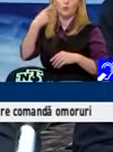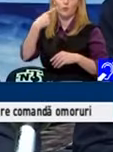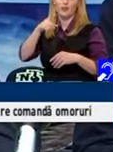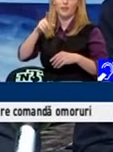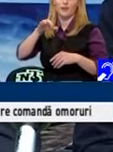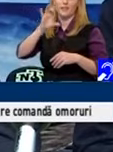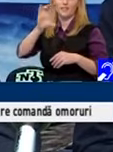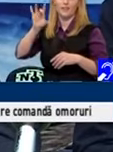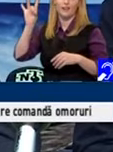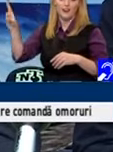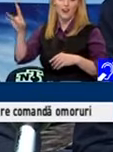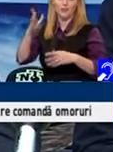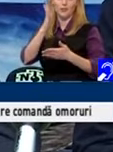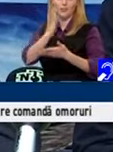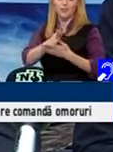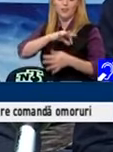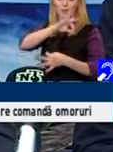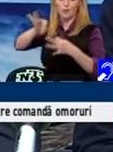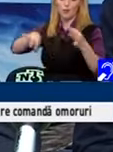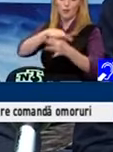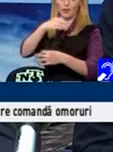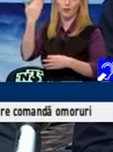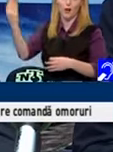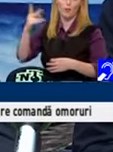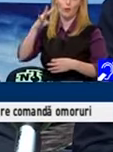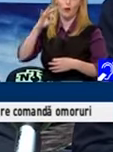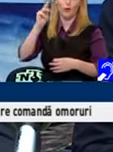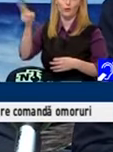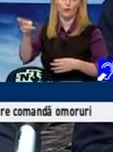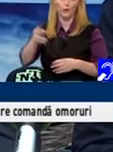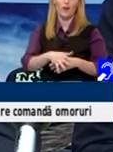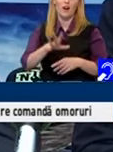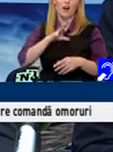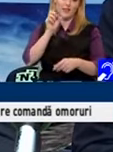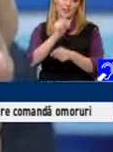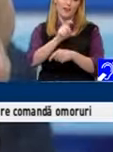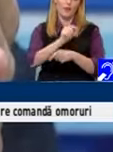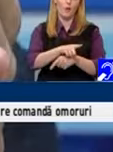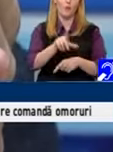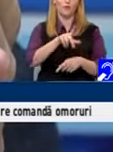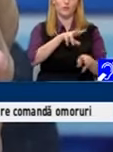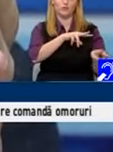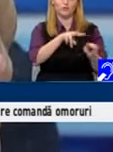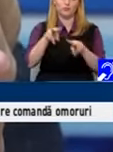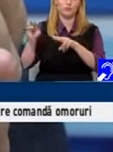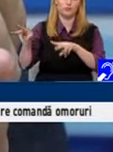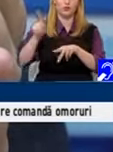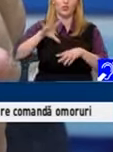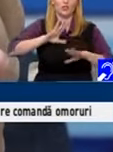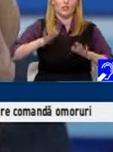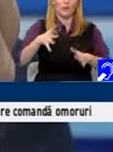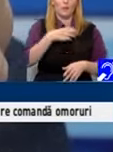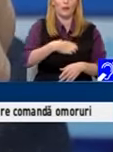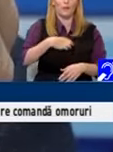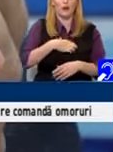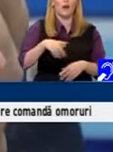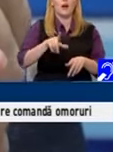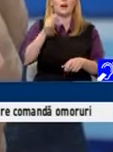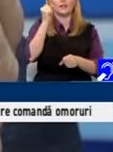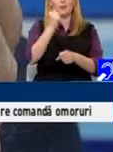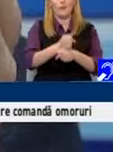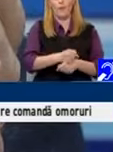lui Plahotniuc, care ar controla toate instituțiile statului și care ar fi comandat și cercetarea penală a lui Dorin Chirtoacă, doar ca să